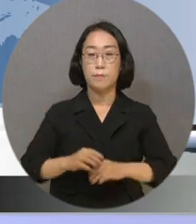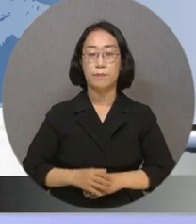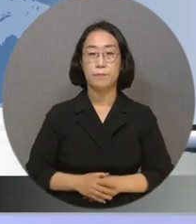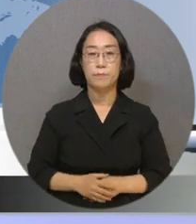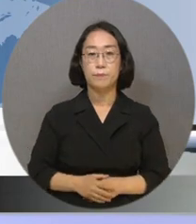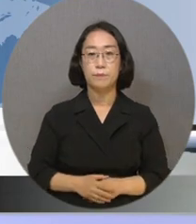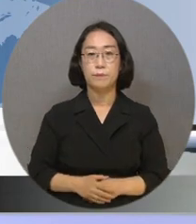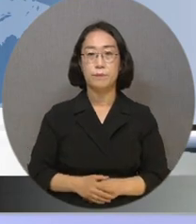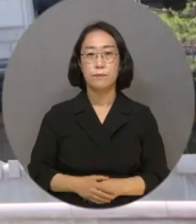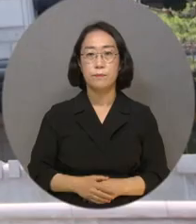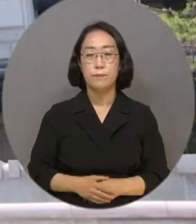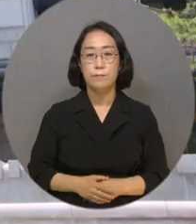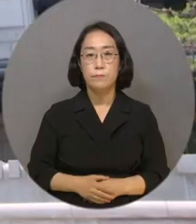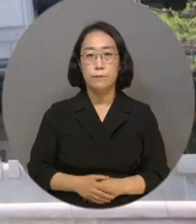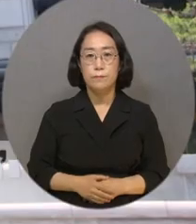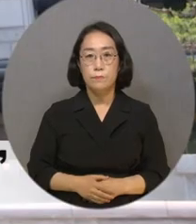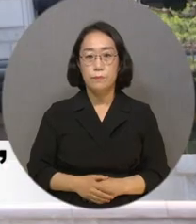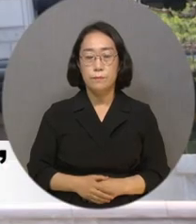전해드립니다.